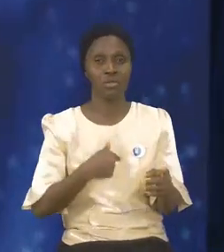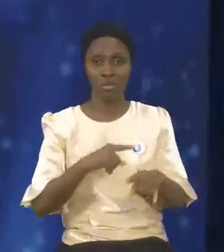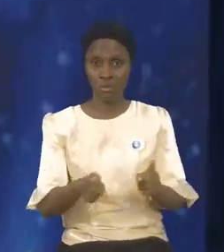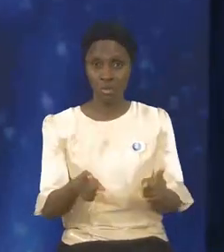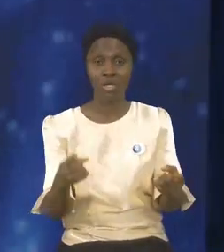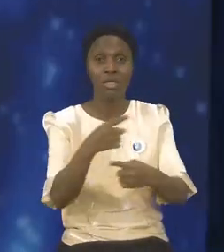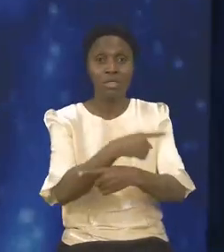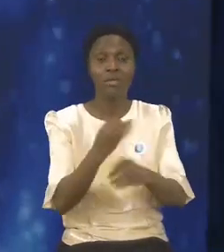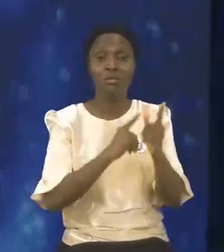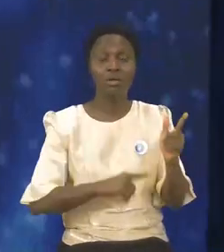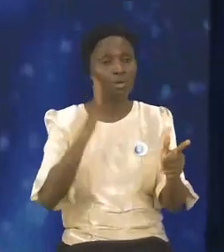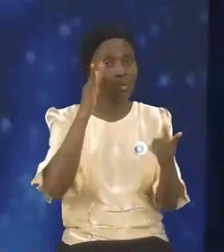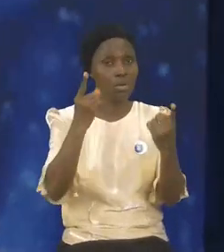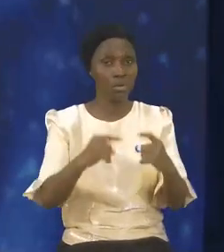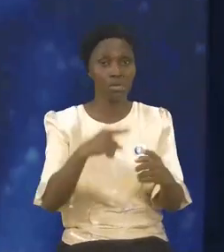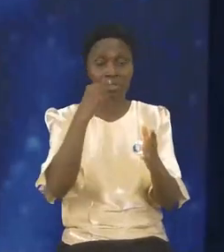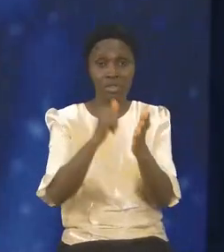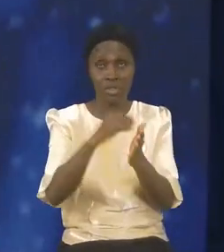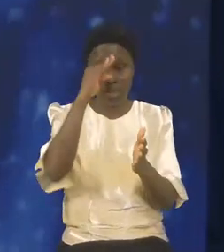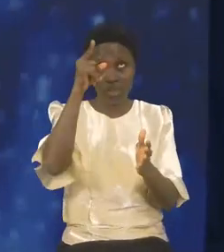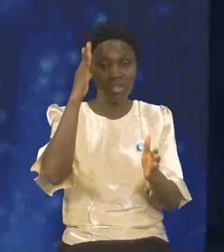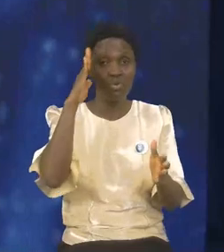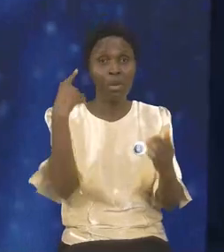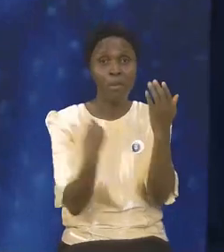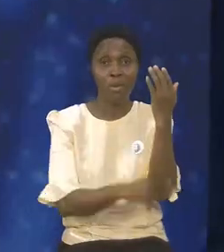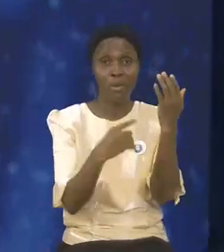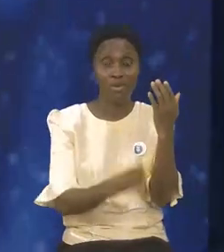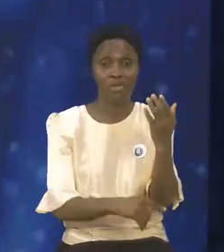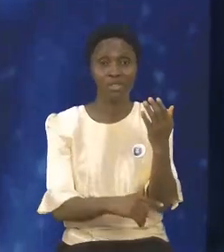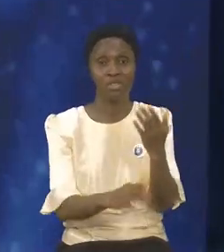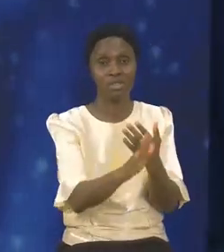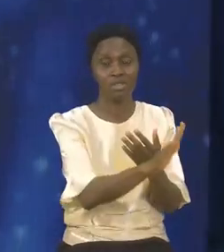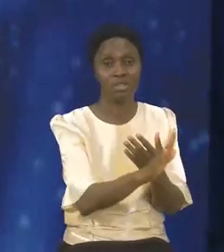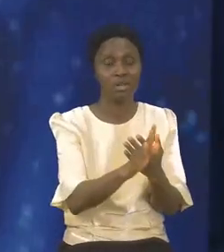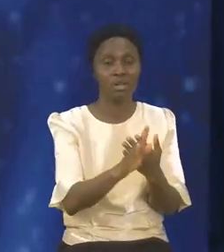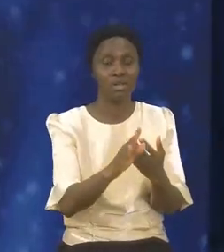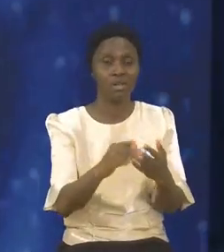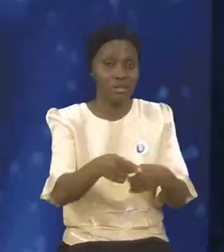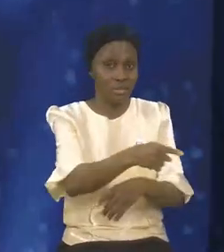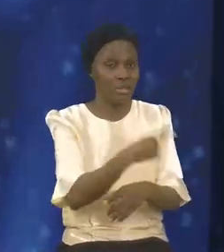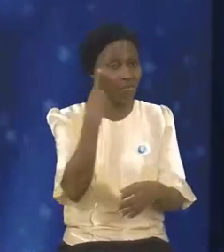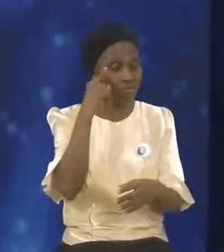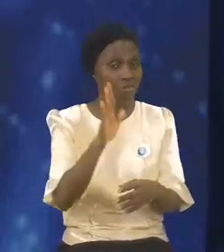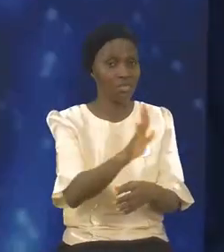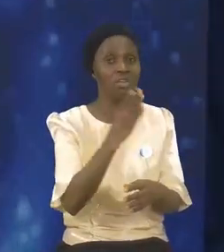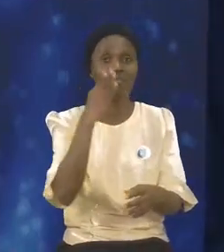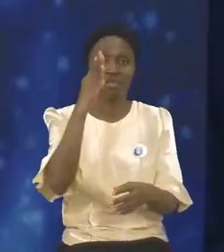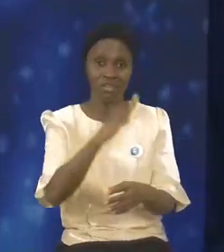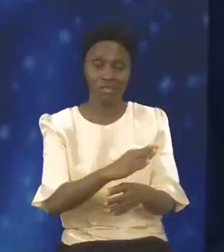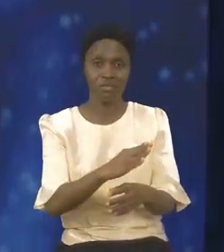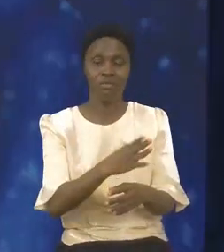Je punirai le monde pour sa malice et les méchants pour leur iniquité. Je ferai